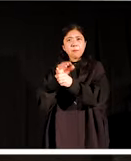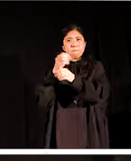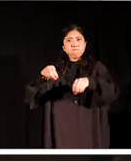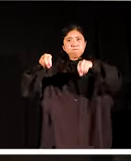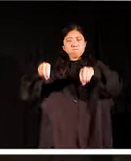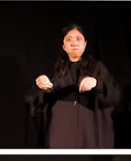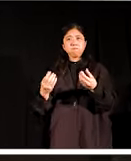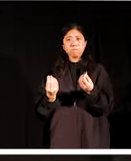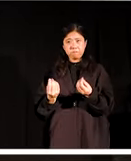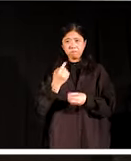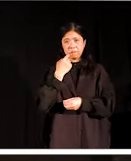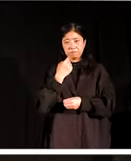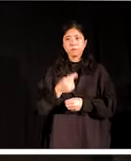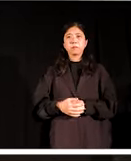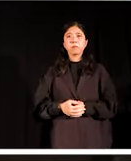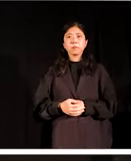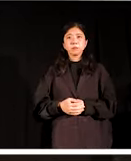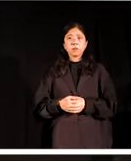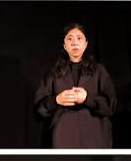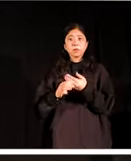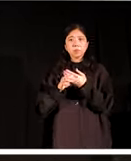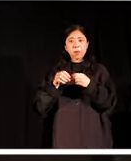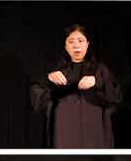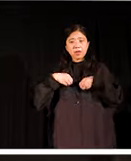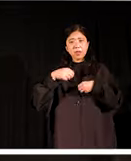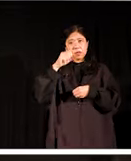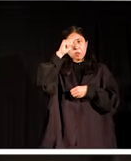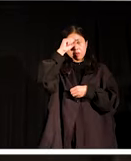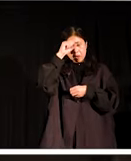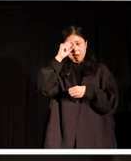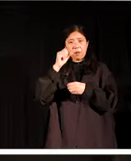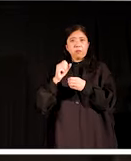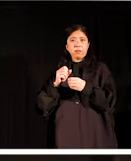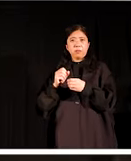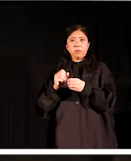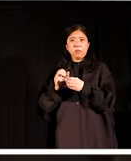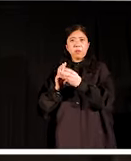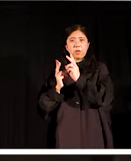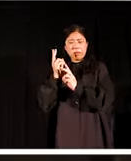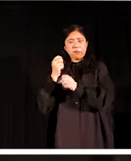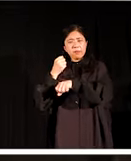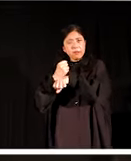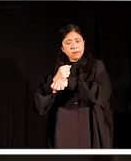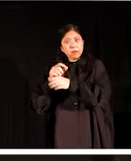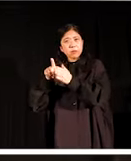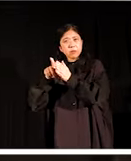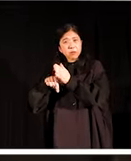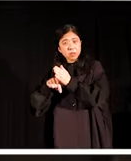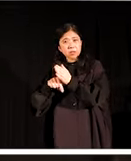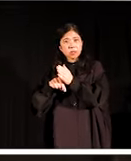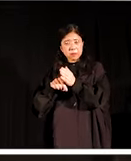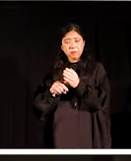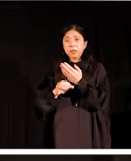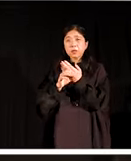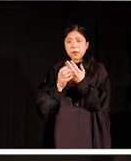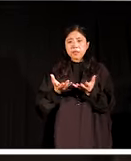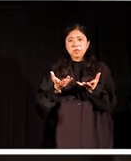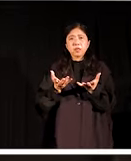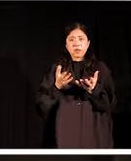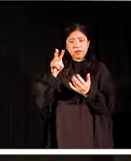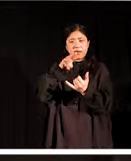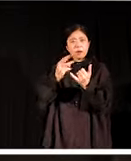ねこういったのを結んで例えばこういった感染症で沖縄県が大変な時あとはまま仮に万が一地震ですとかそういった